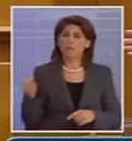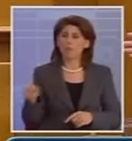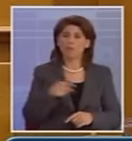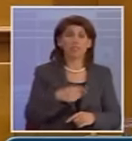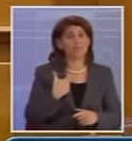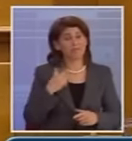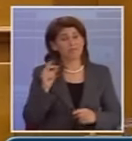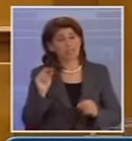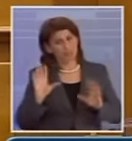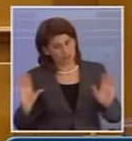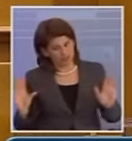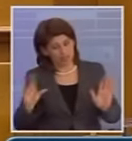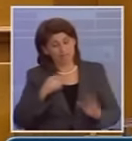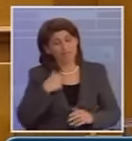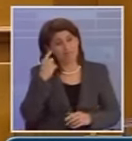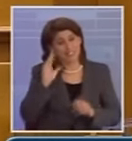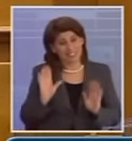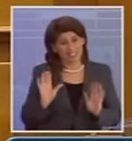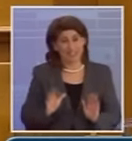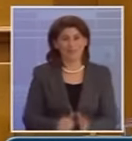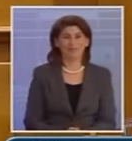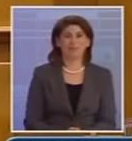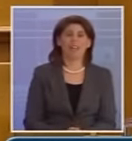κιόρκο. Αυτές τις μέρες